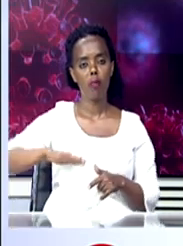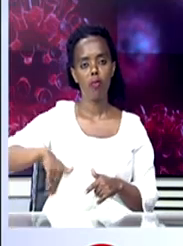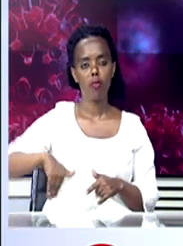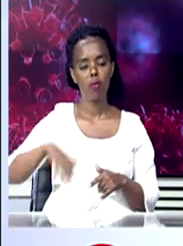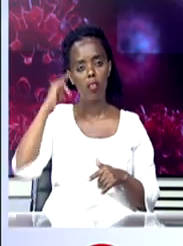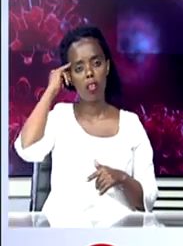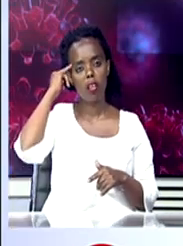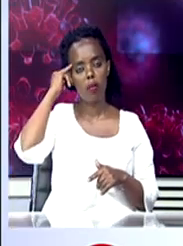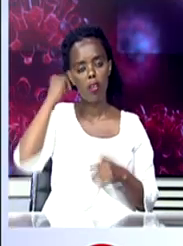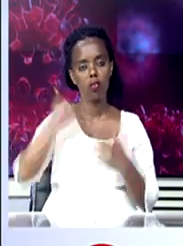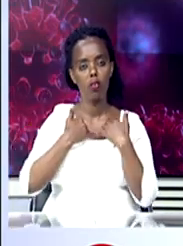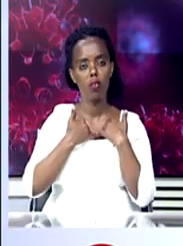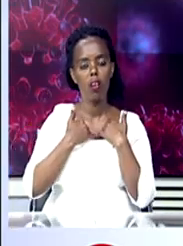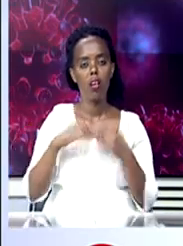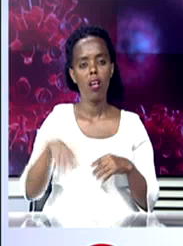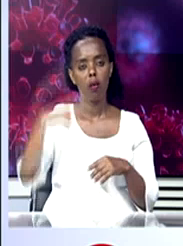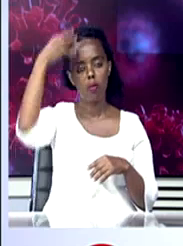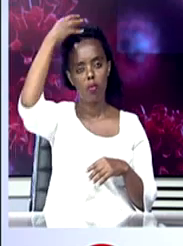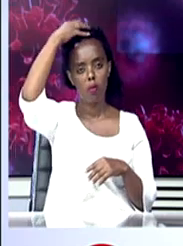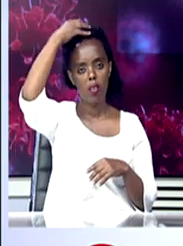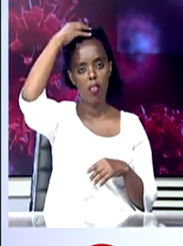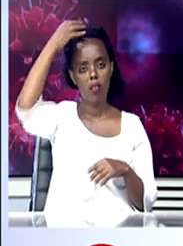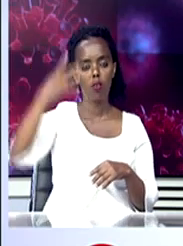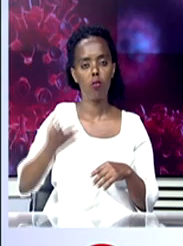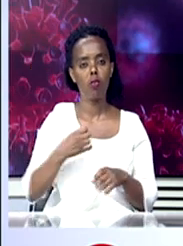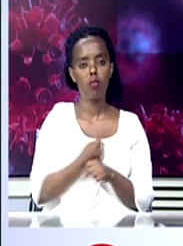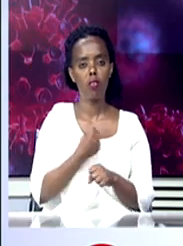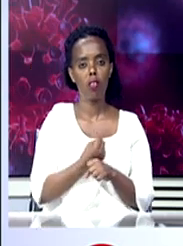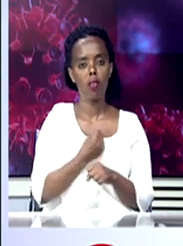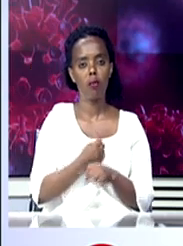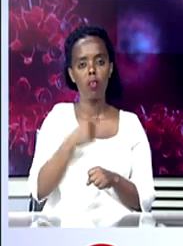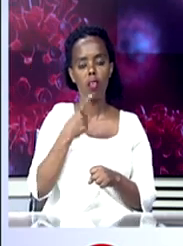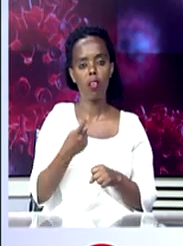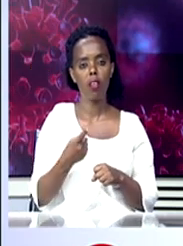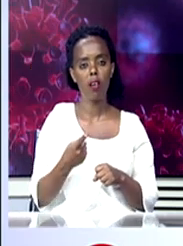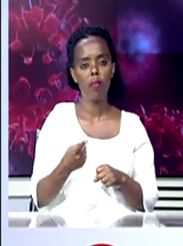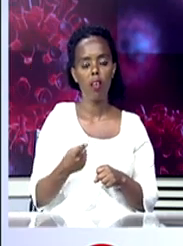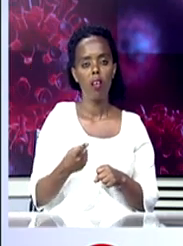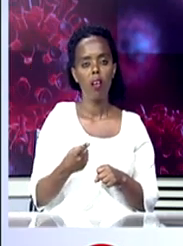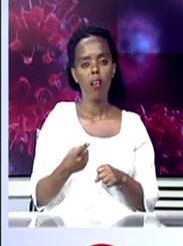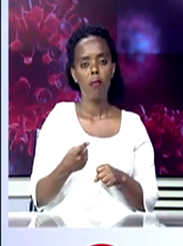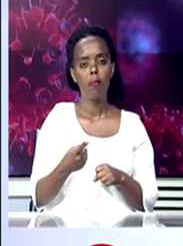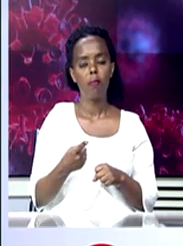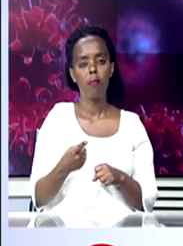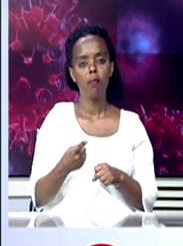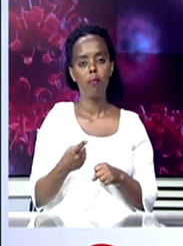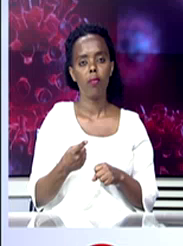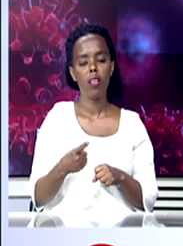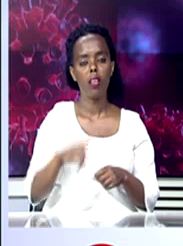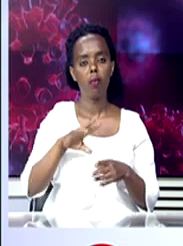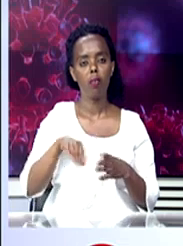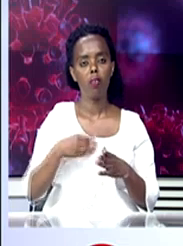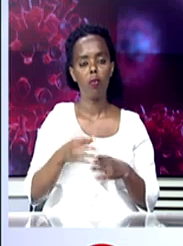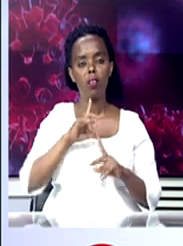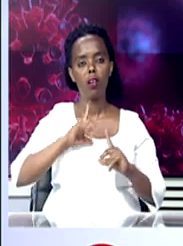wanti adamajiru gama motummatin osorato jetameda kan amsa nani qabu malefe